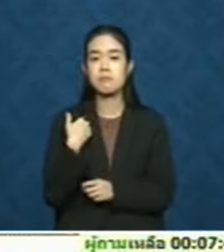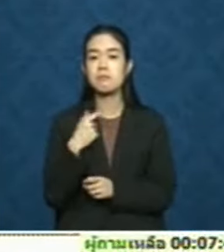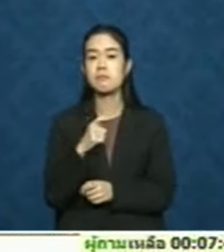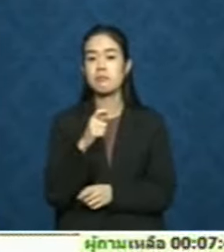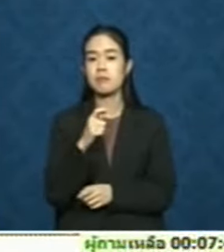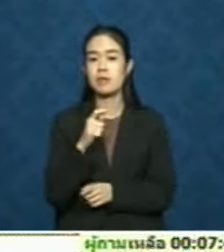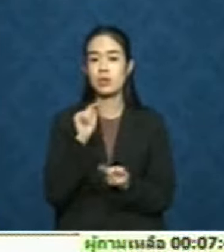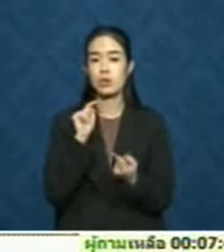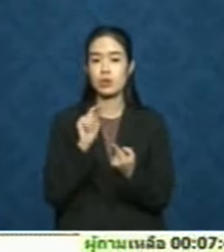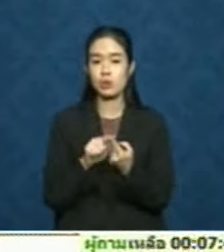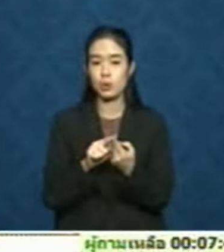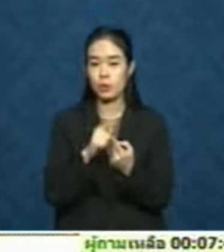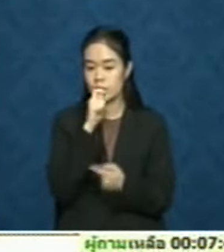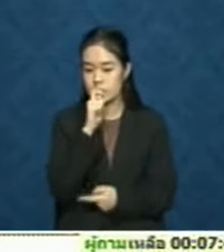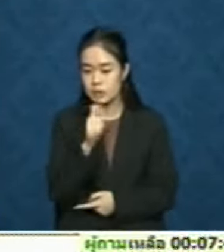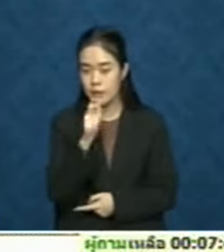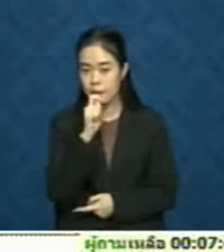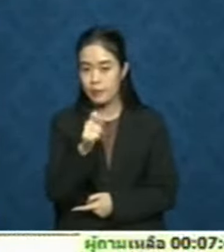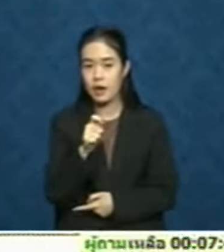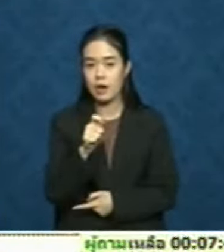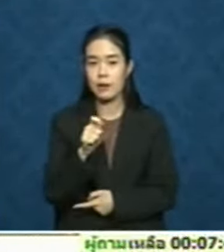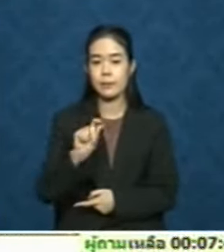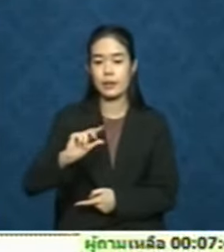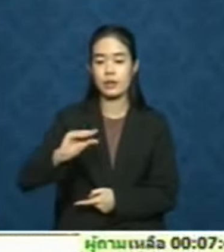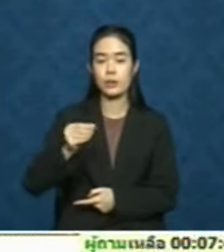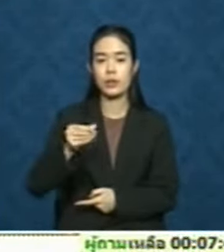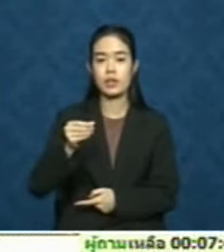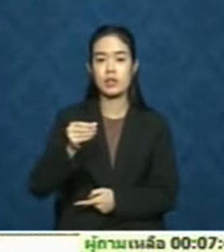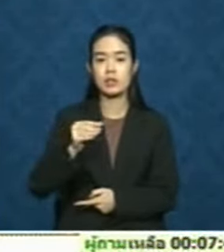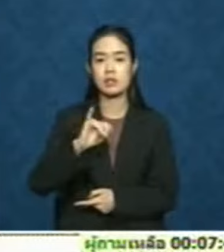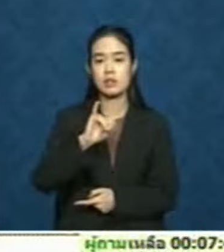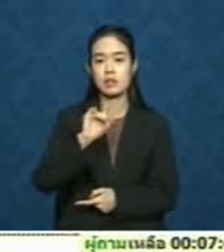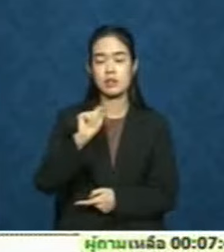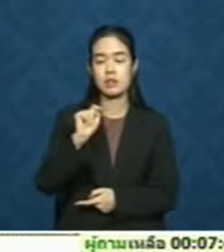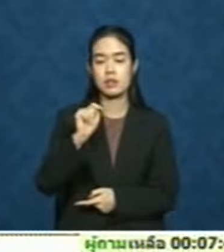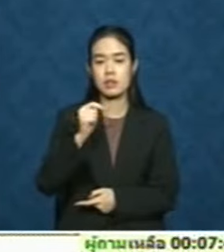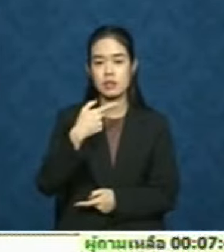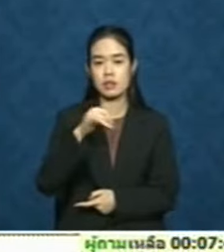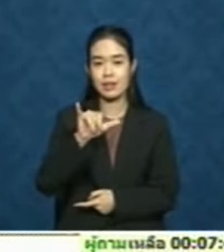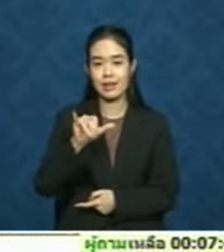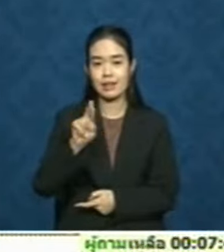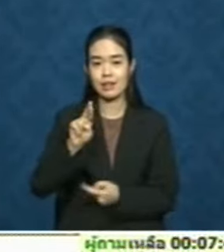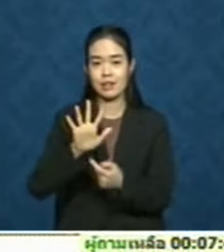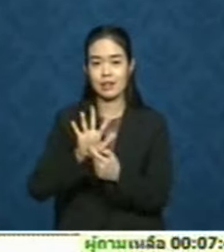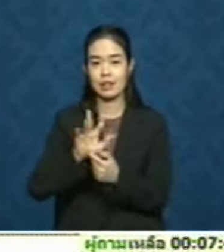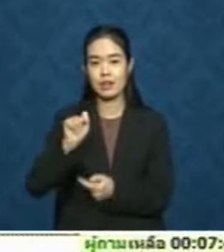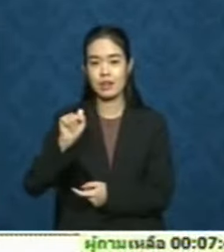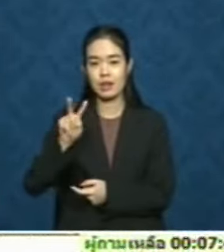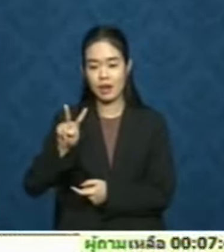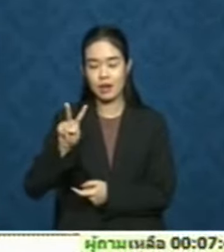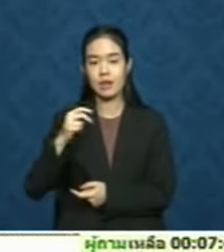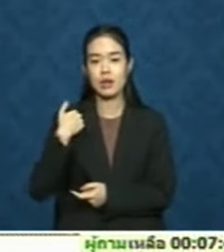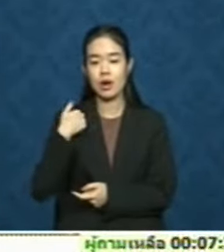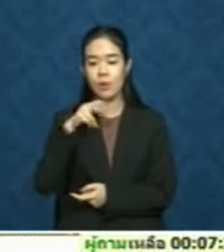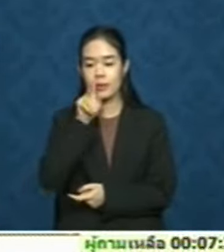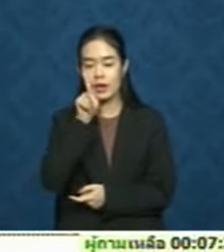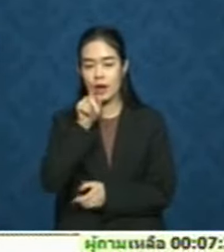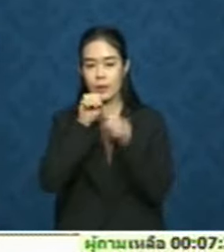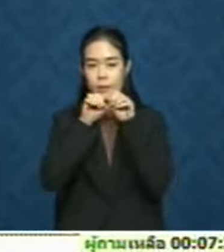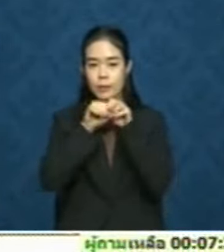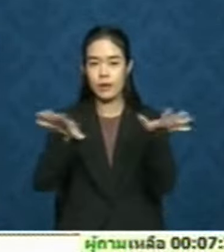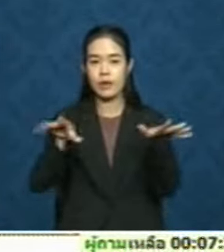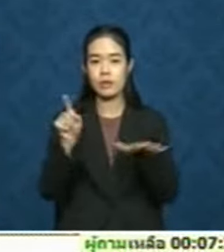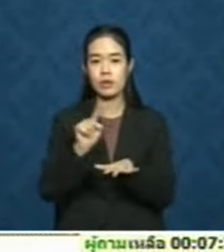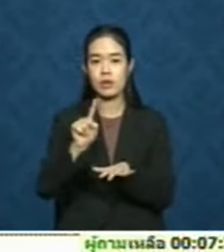รัฐมาให้ที่ประชุมทราบว่าบัดนี้ท่านรัฐมนตรีได้เปลี่ยนแนวแล้วเพราะนั้นขอแจ้งให้ทราบ